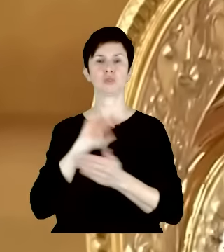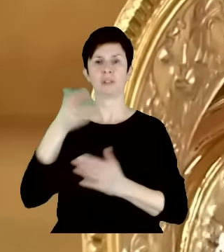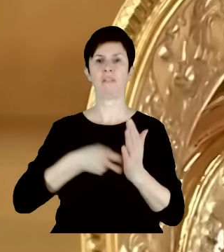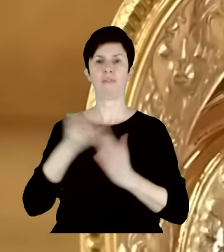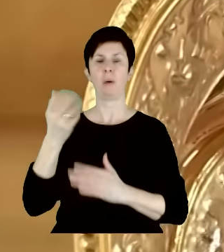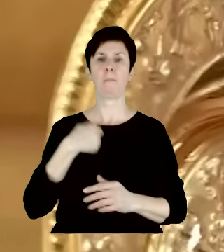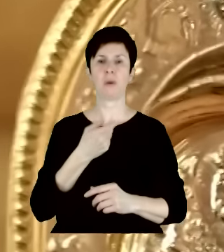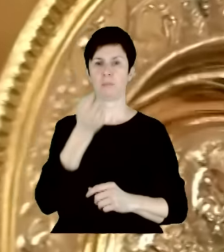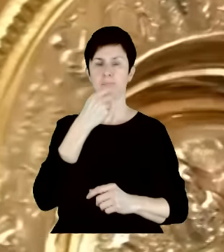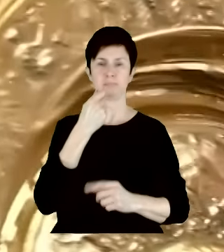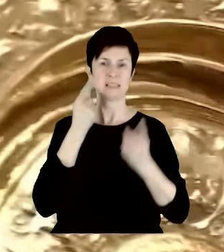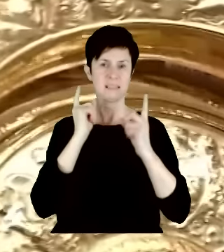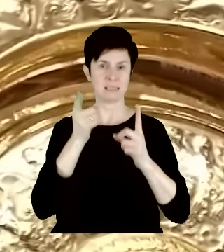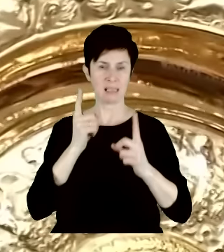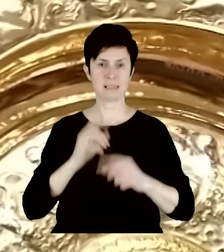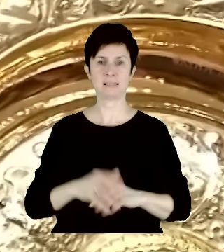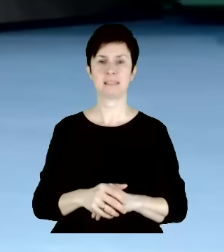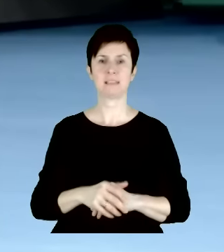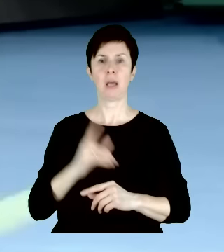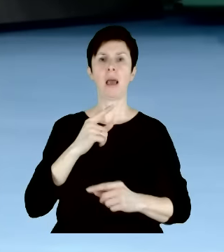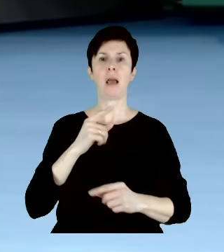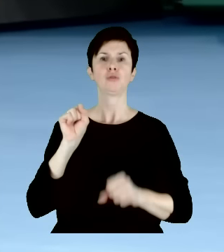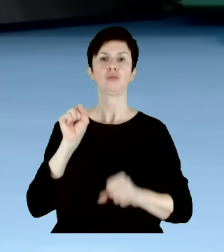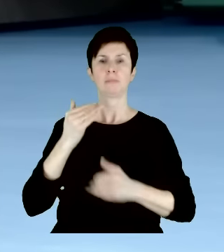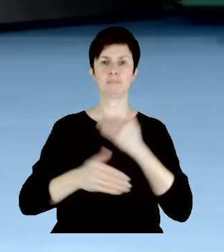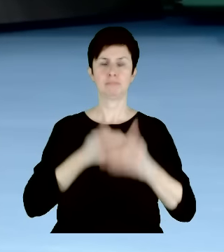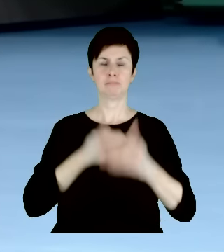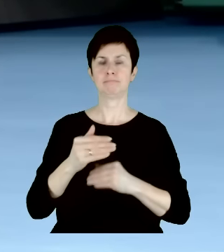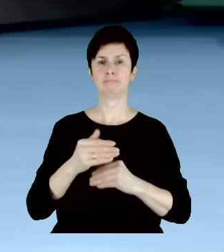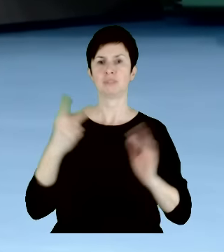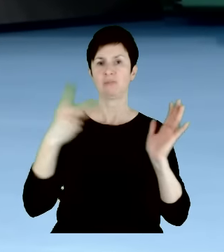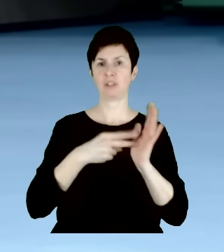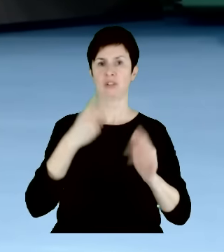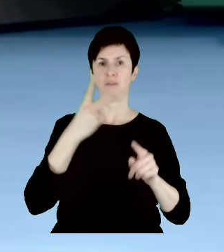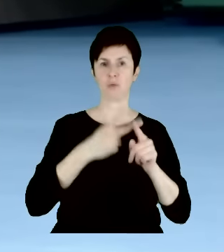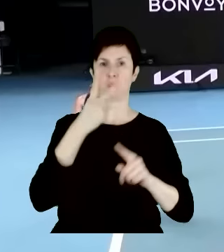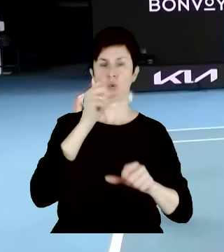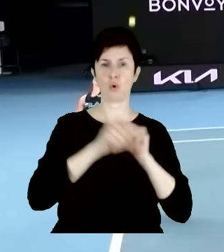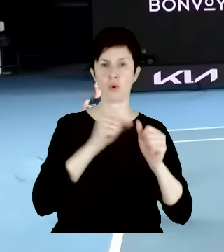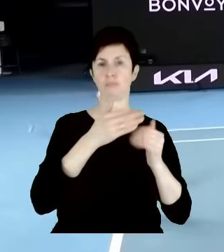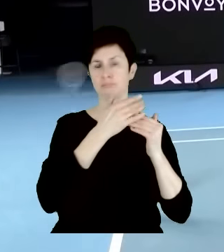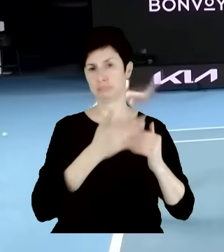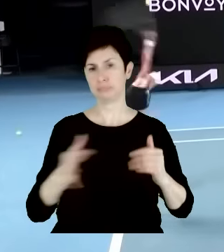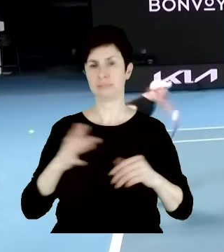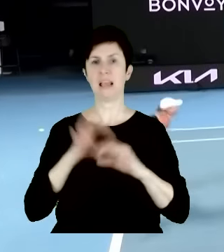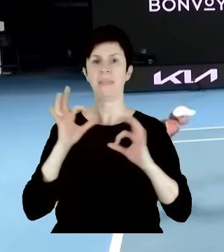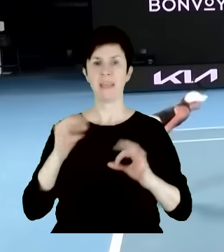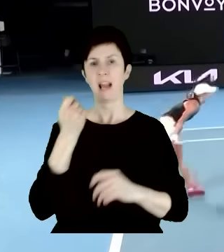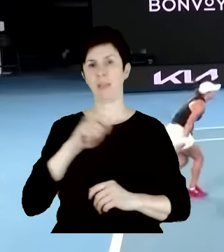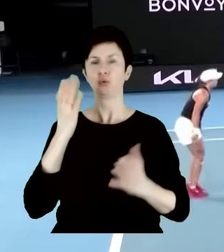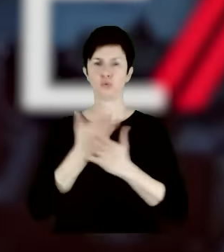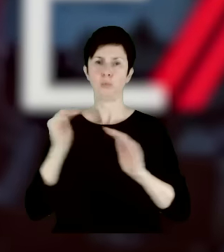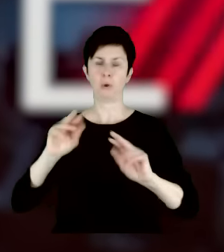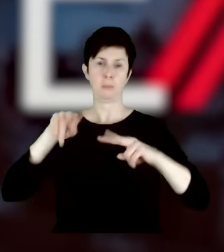niedozwolonej substancji uznawanej za doping. Jej proces trwał od zakończenia US Open w 2022 roku. Tenisistka może teraz w każdej chwili wrócić do